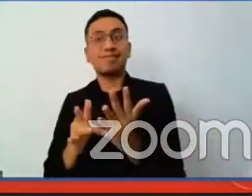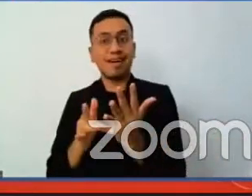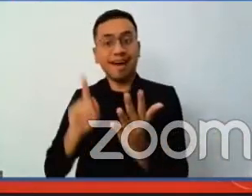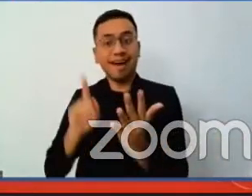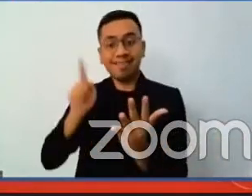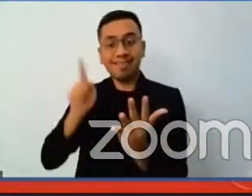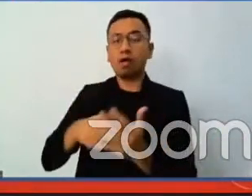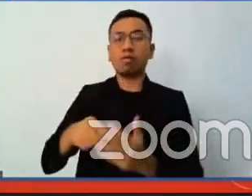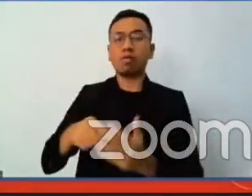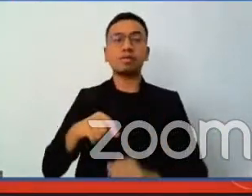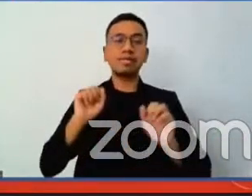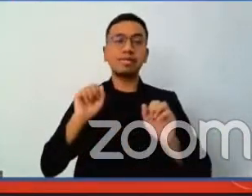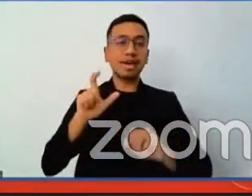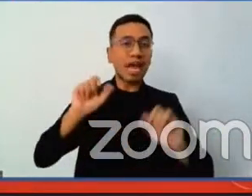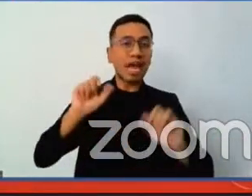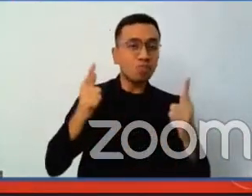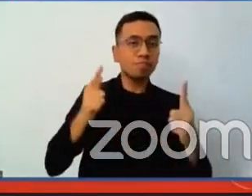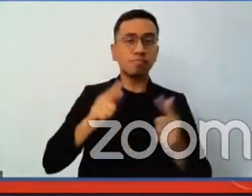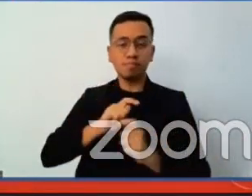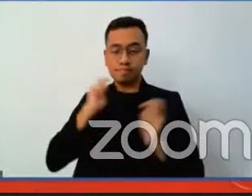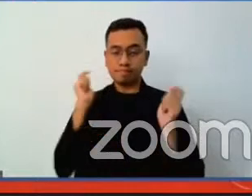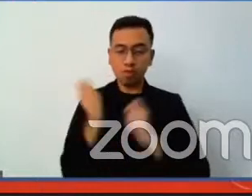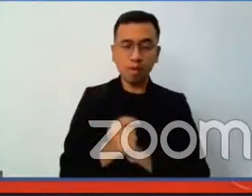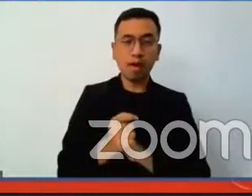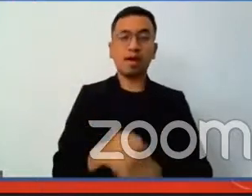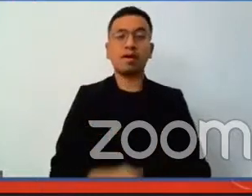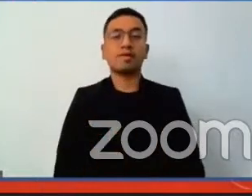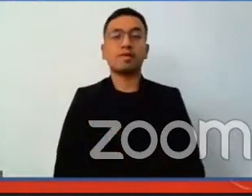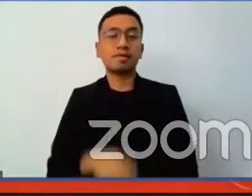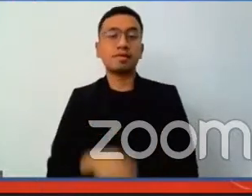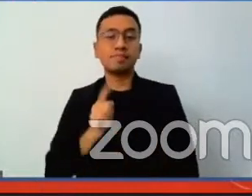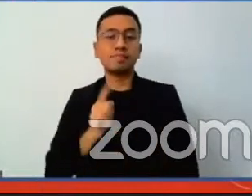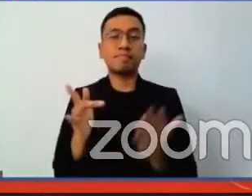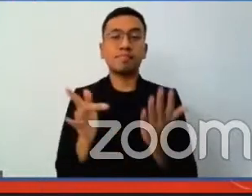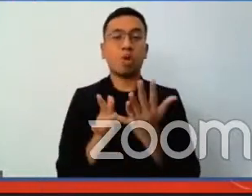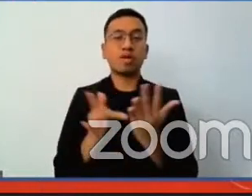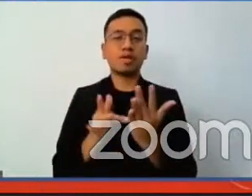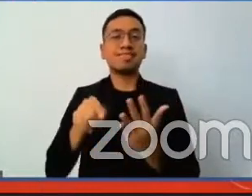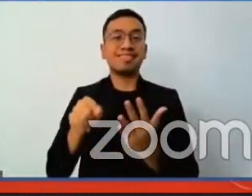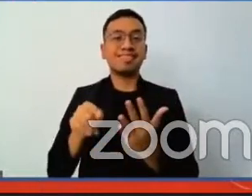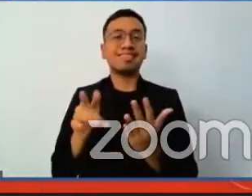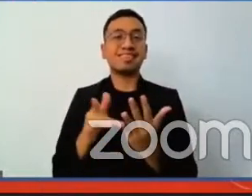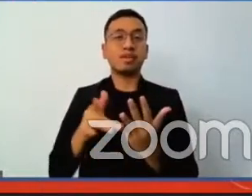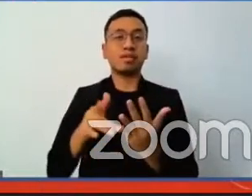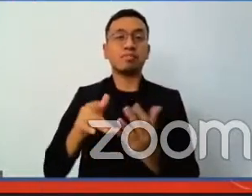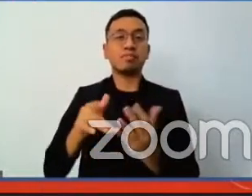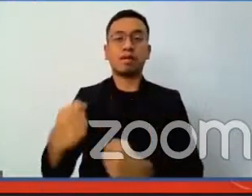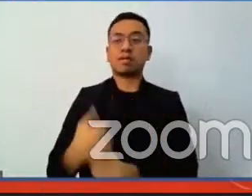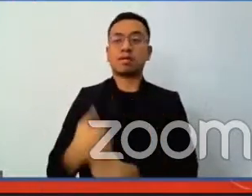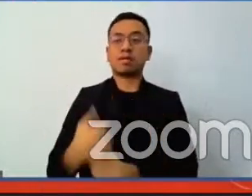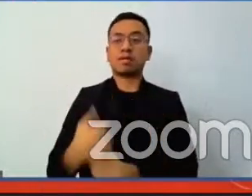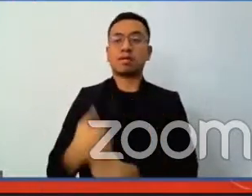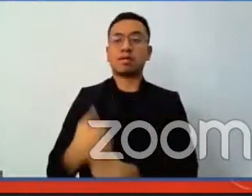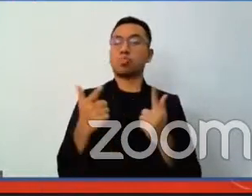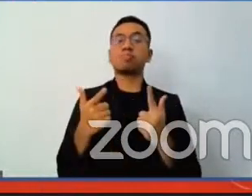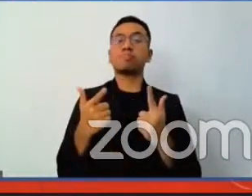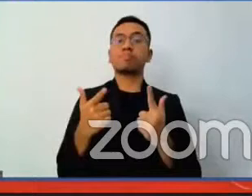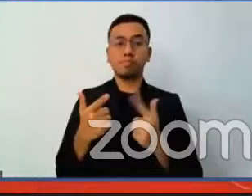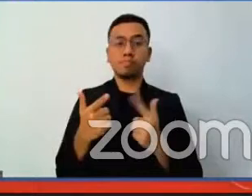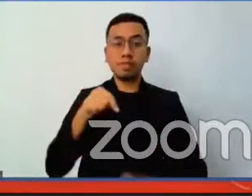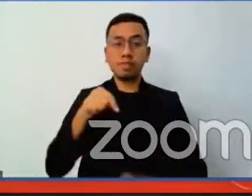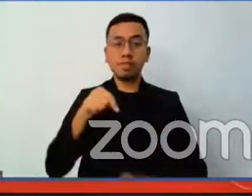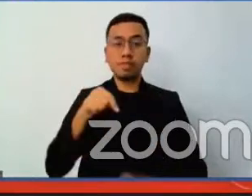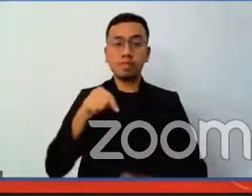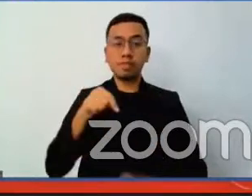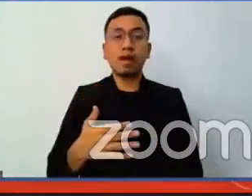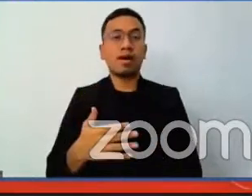Kehadiran teknologi sebagai bagian dari kehidupan masyarakat inilah yang semakin mempertegas bahwa kita sedang menghadapi era disrupsi